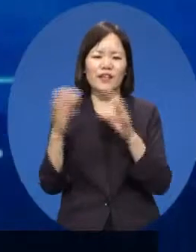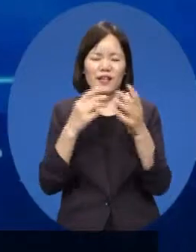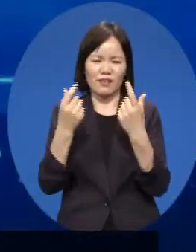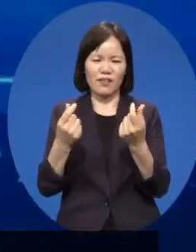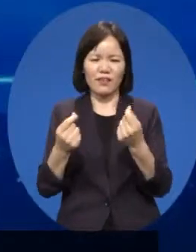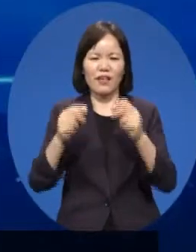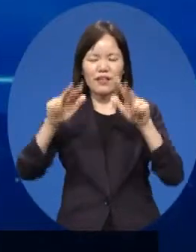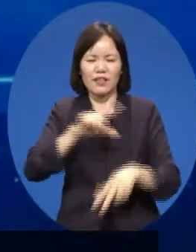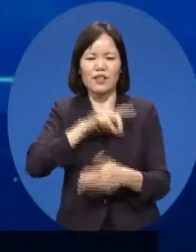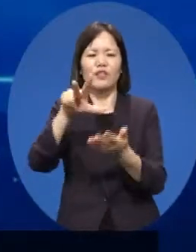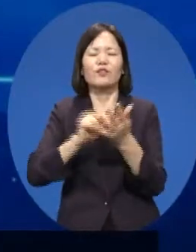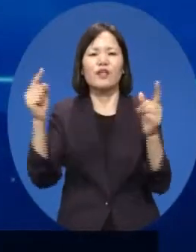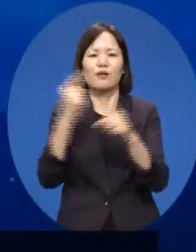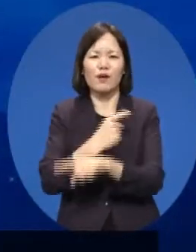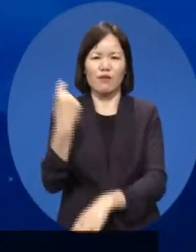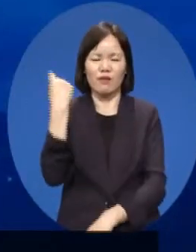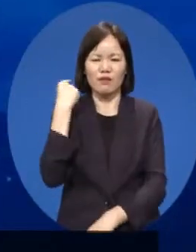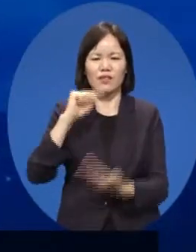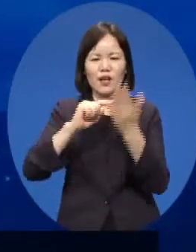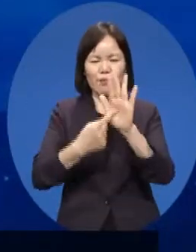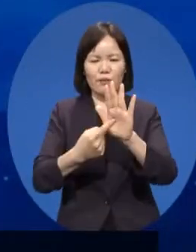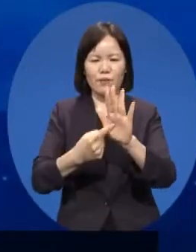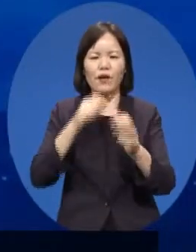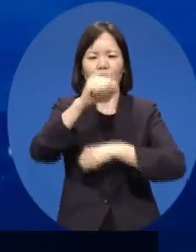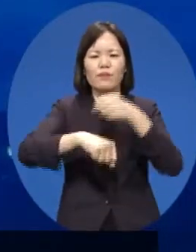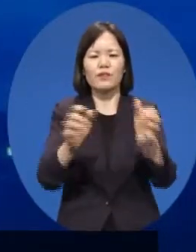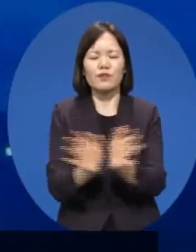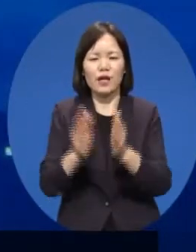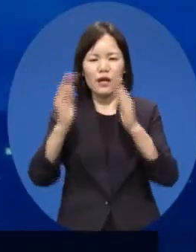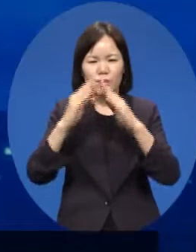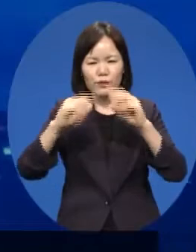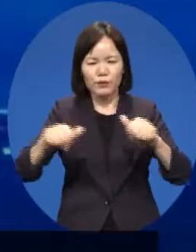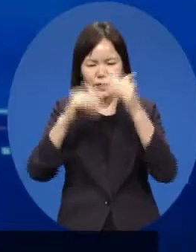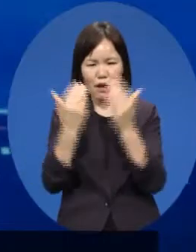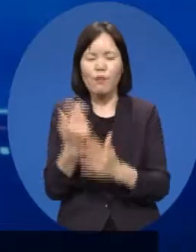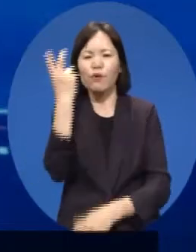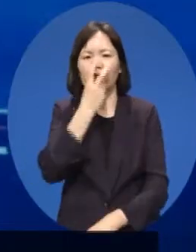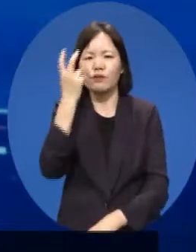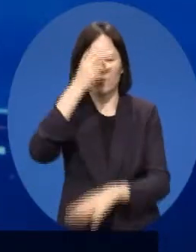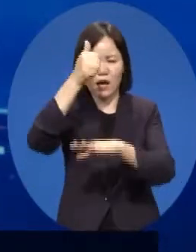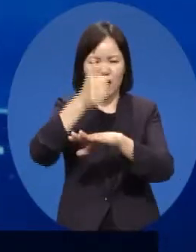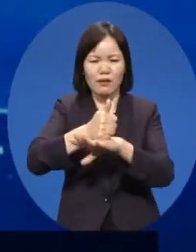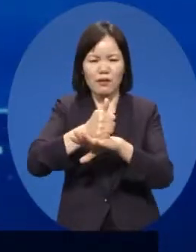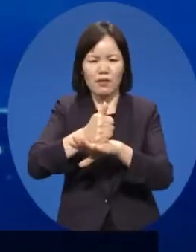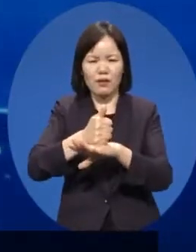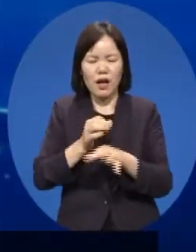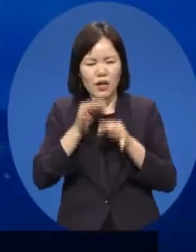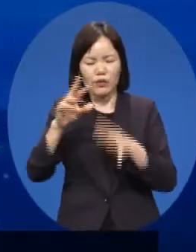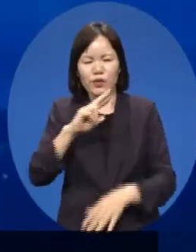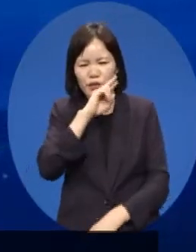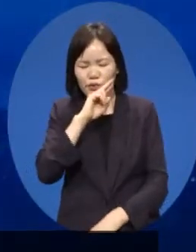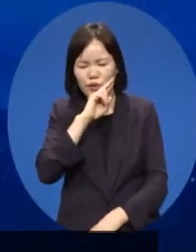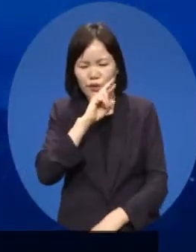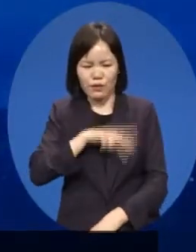이제 주제를 바꿔서 어제 나온 얘기죠 민주당의 부동산 전수조사 결과 이 투기 의혹을 받고